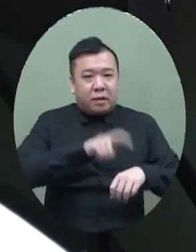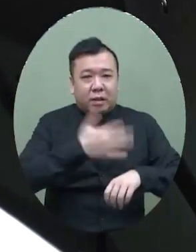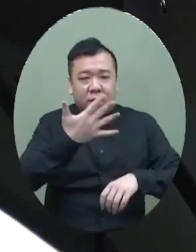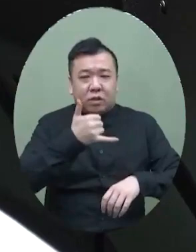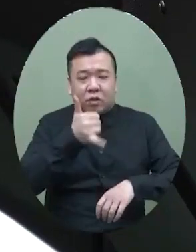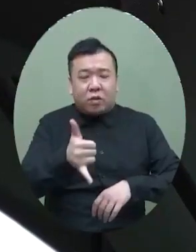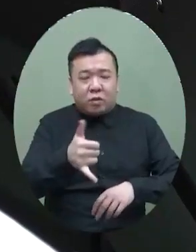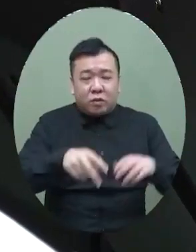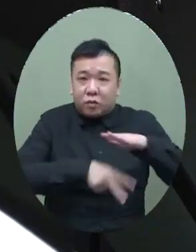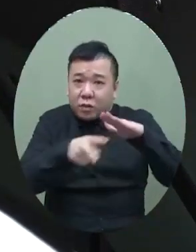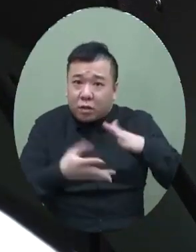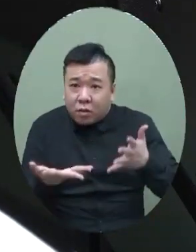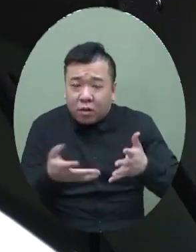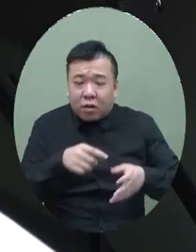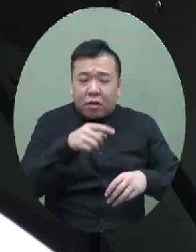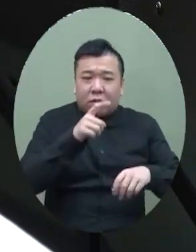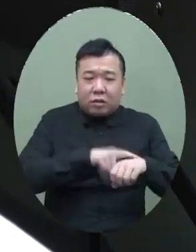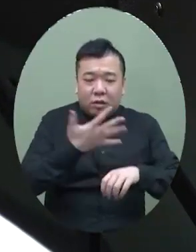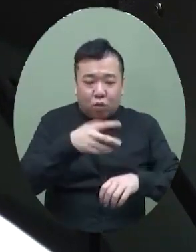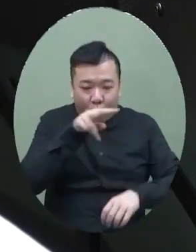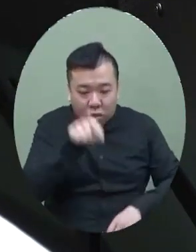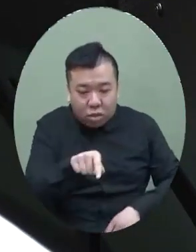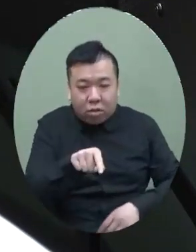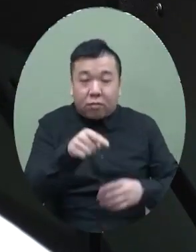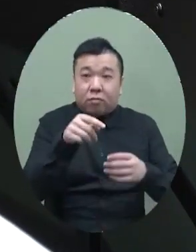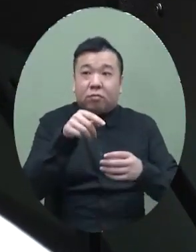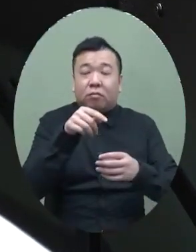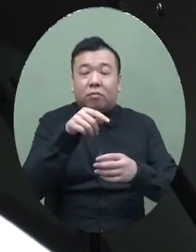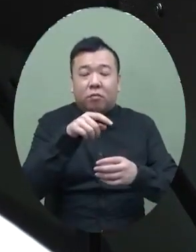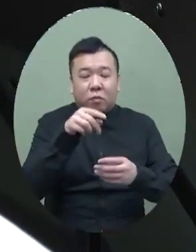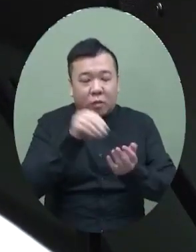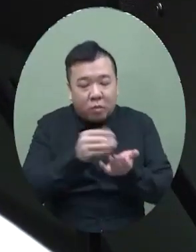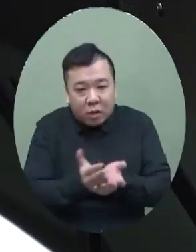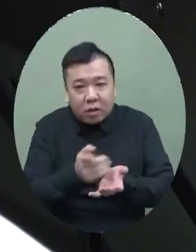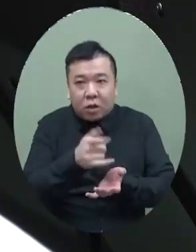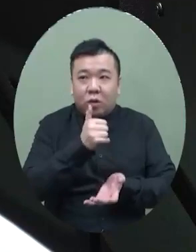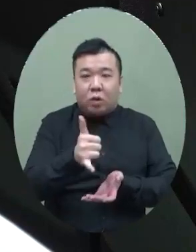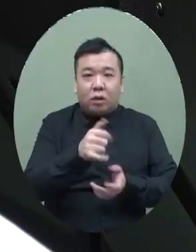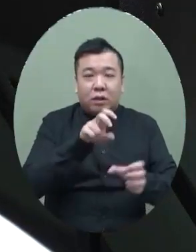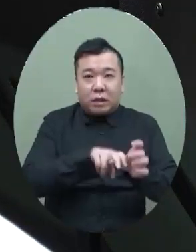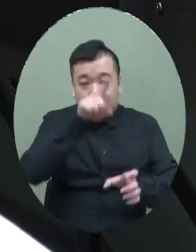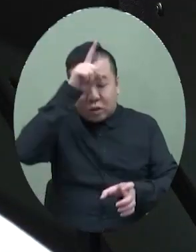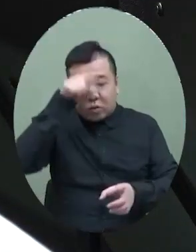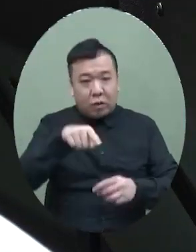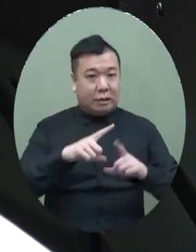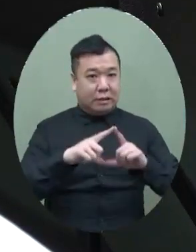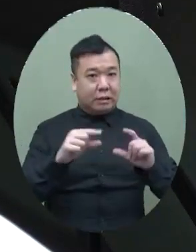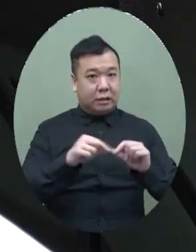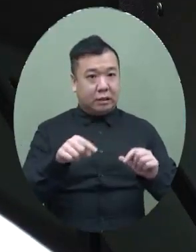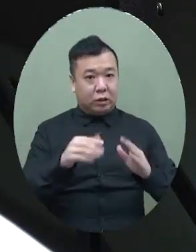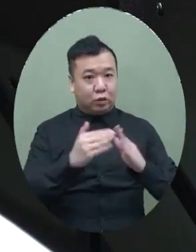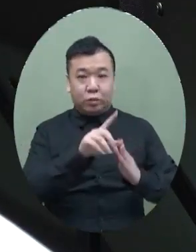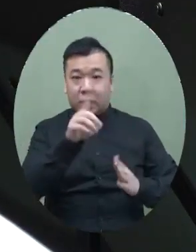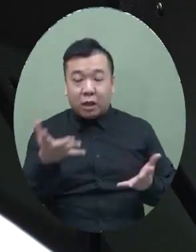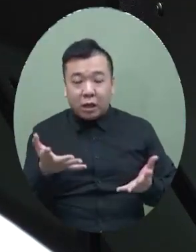裝修，有沒有說怎樣找到他確診，還有他西貢有沒有說過地址在哪裡，還有那個宿